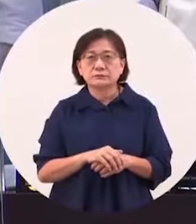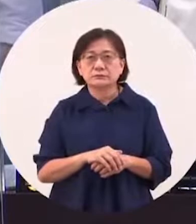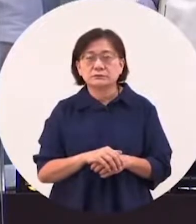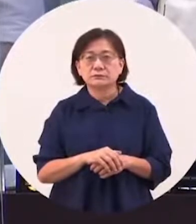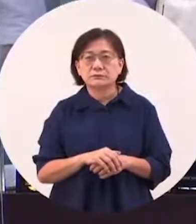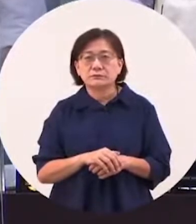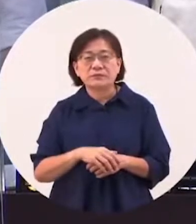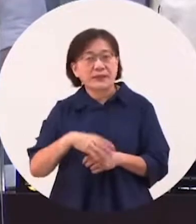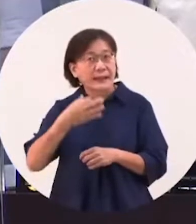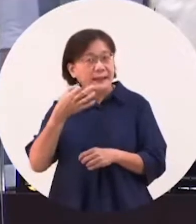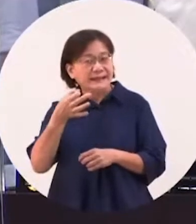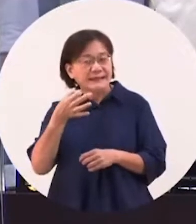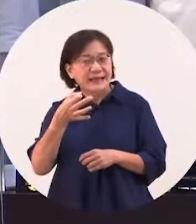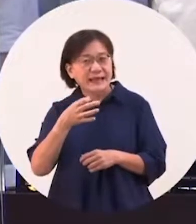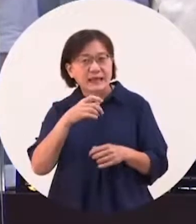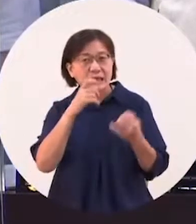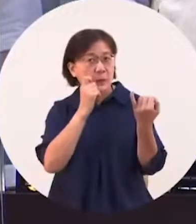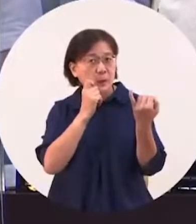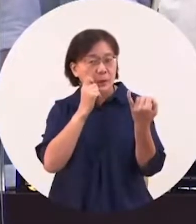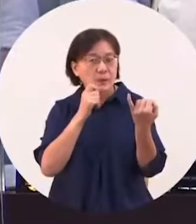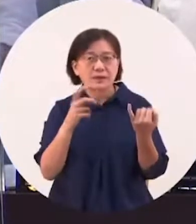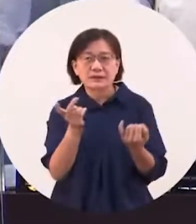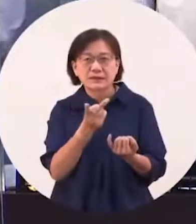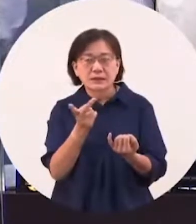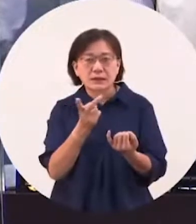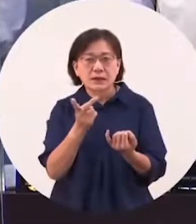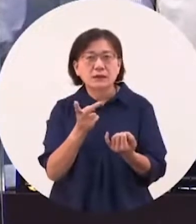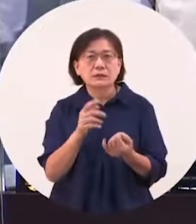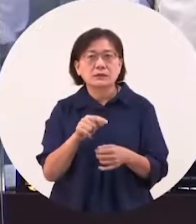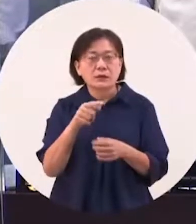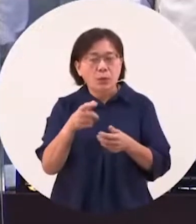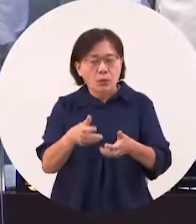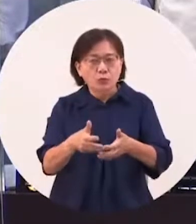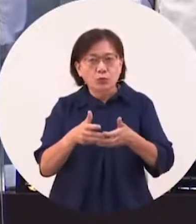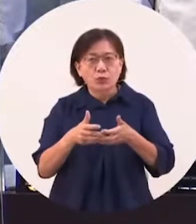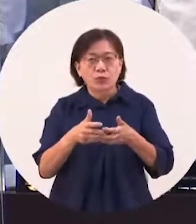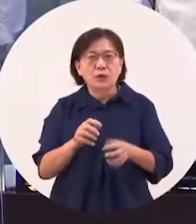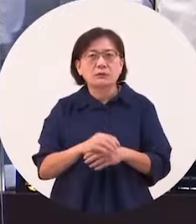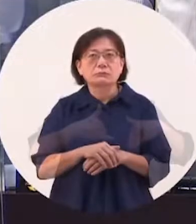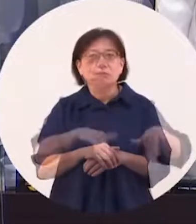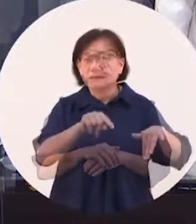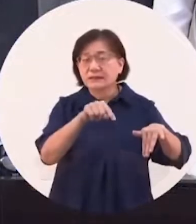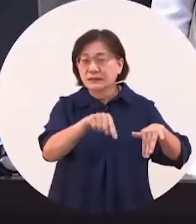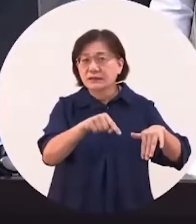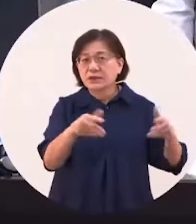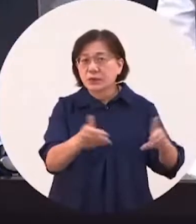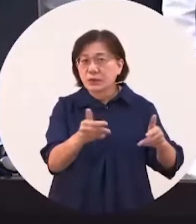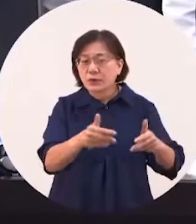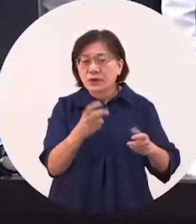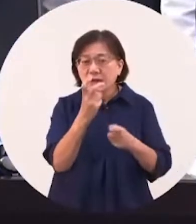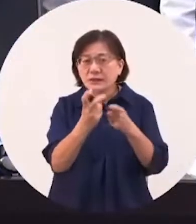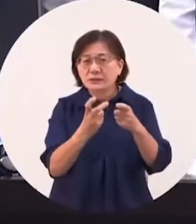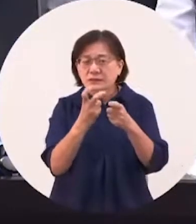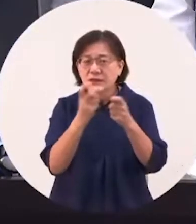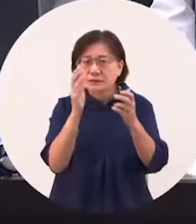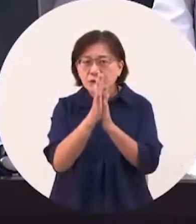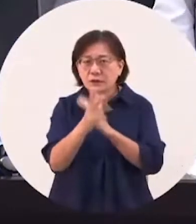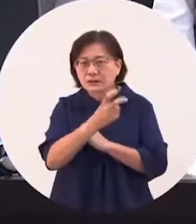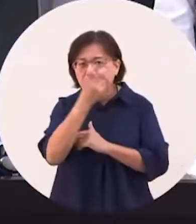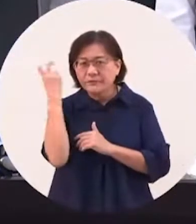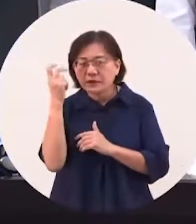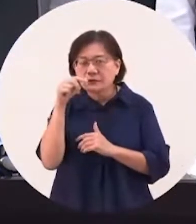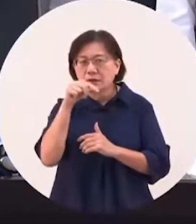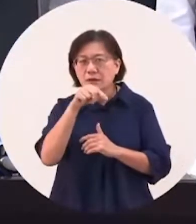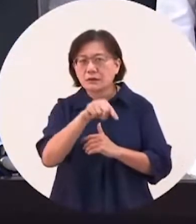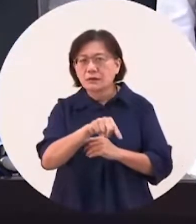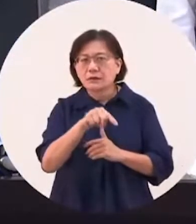项，爱列为第一可行的要件。市长，我是来讲，我对你甲你问这個，我是